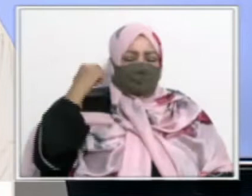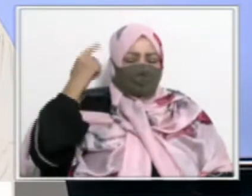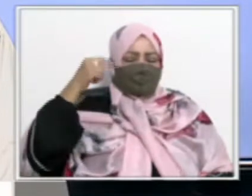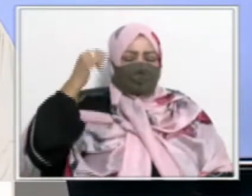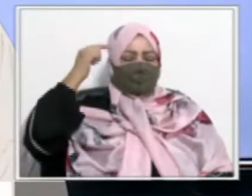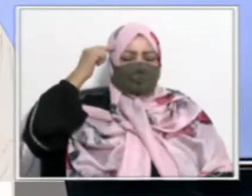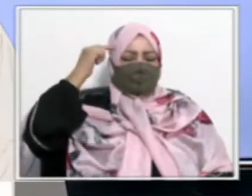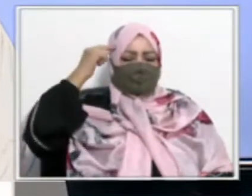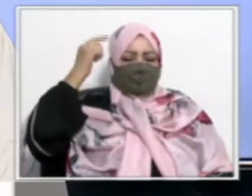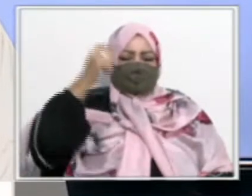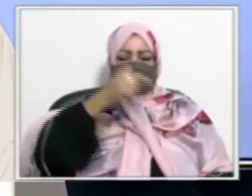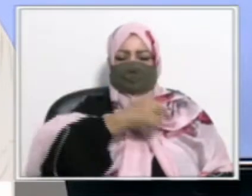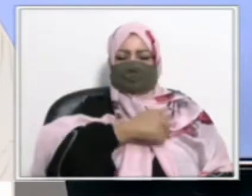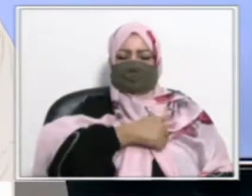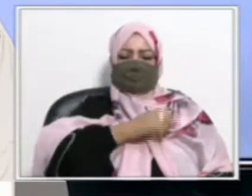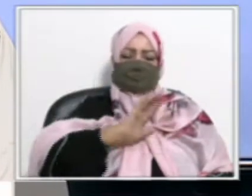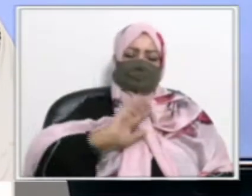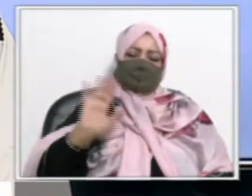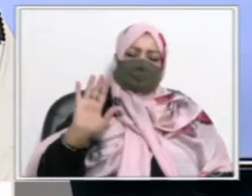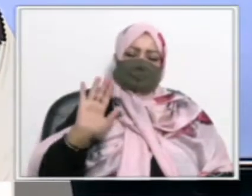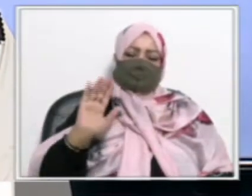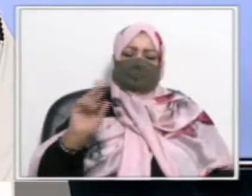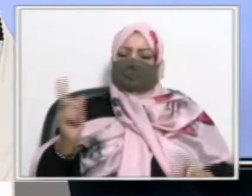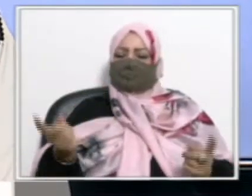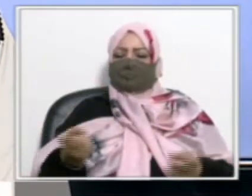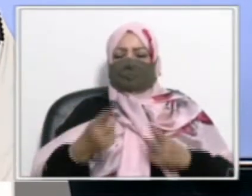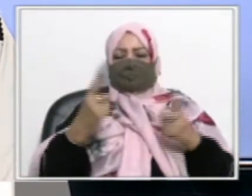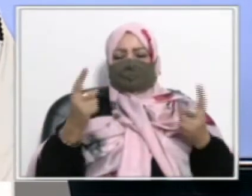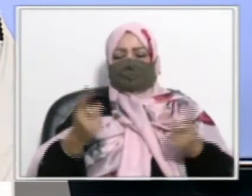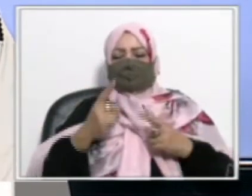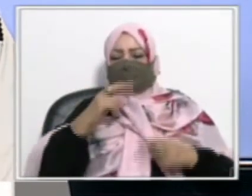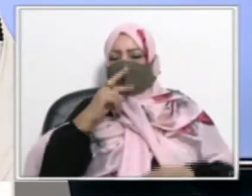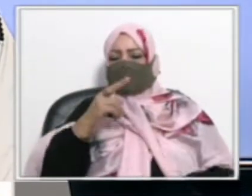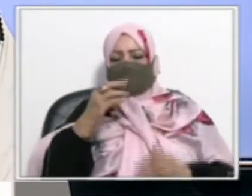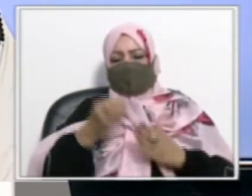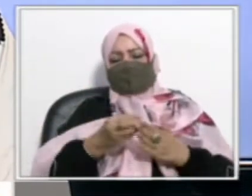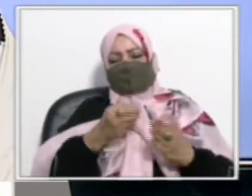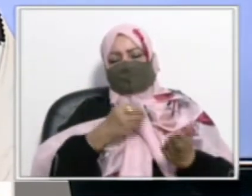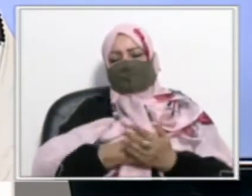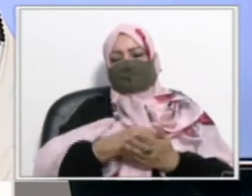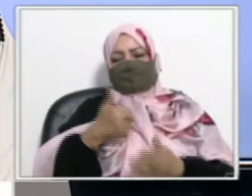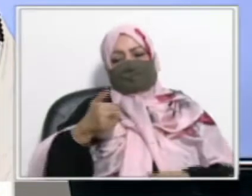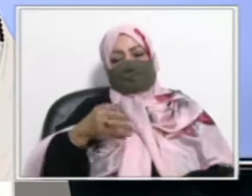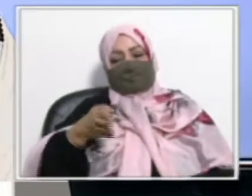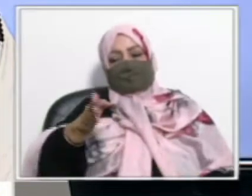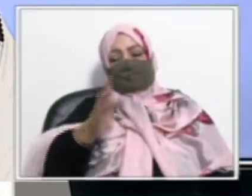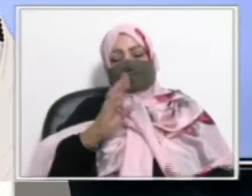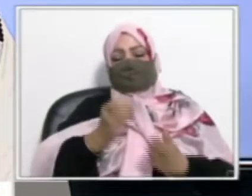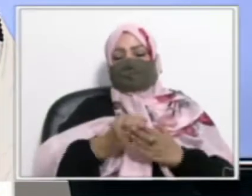له أن يدعو بهذا الدعاء الذي ورد عقب الآذان. معنا متصل